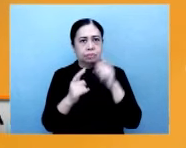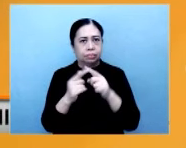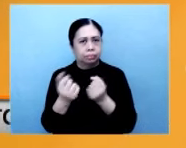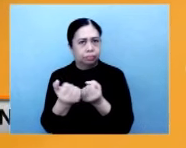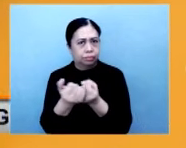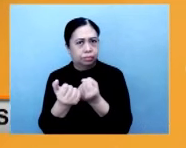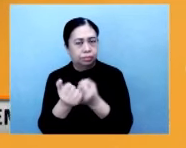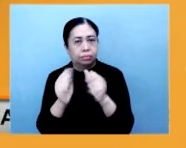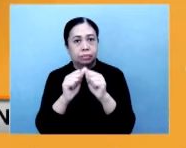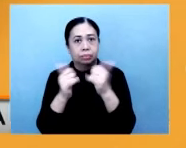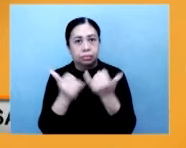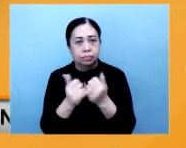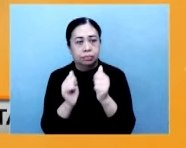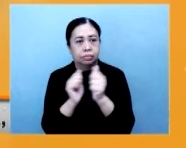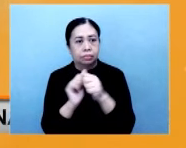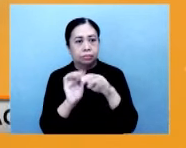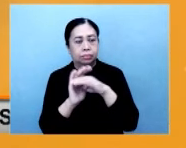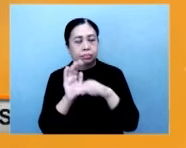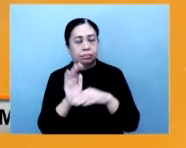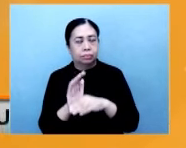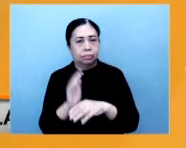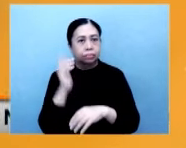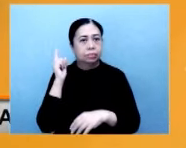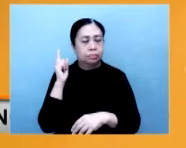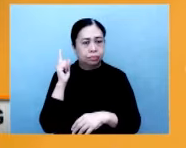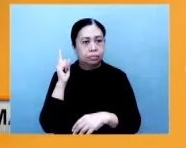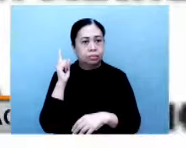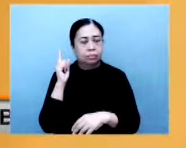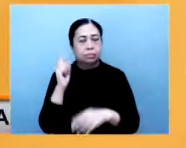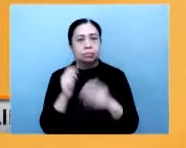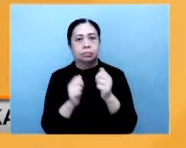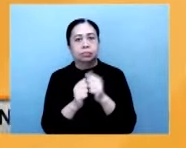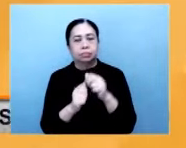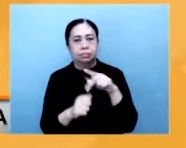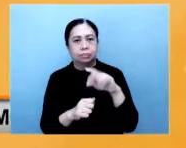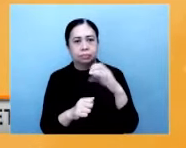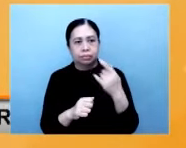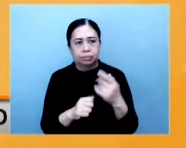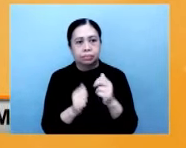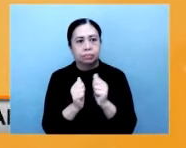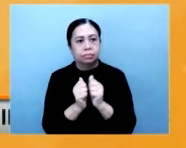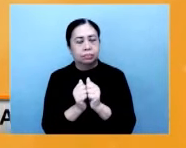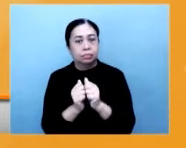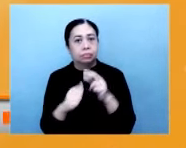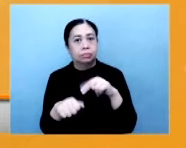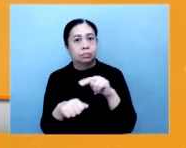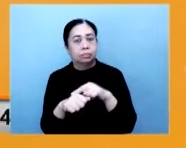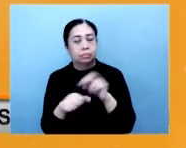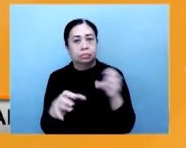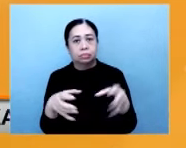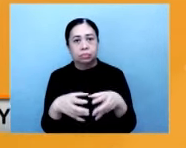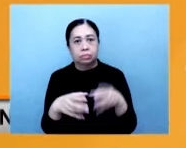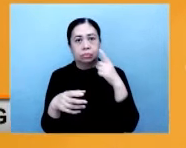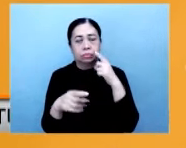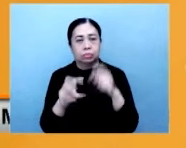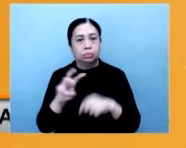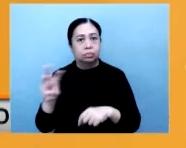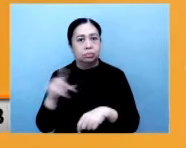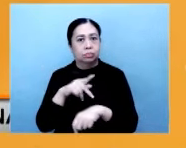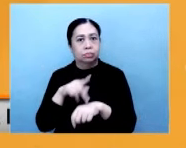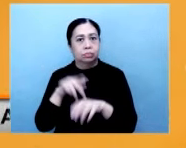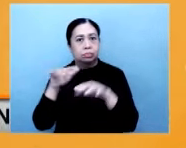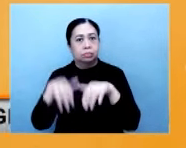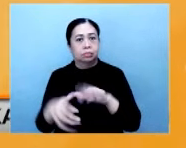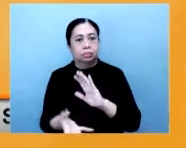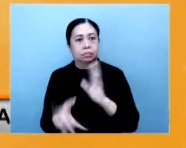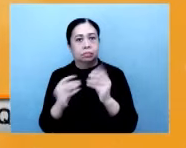agencies, kabilang dyan ang Armed Forces of the Philippines at Philippine Coast Guard. Samantala, ang National Task Force for the West Philippine Sea ay magiging